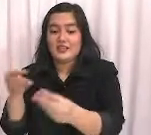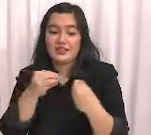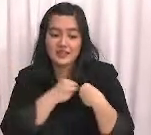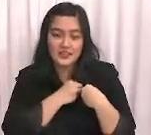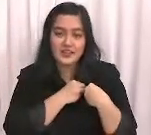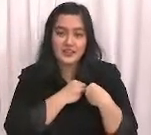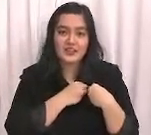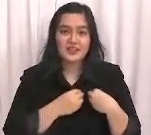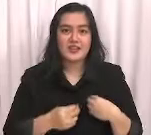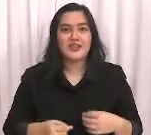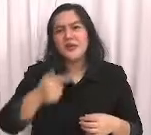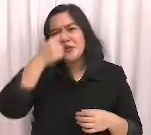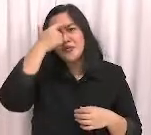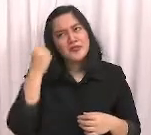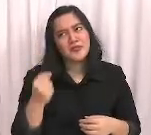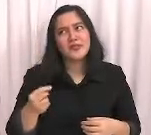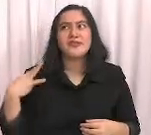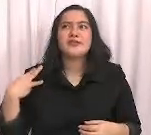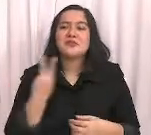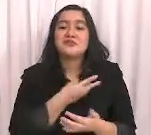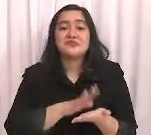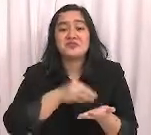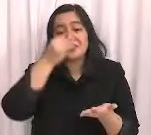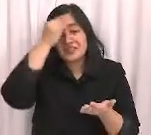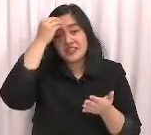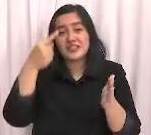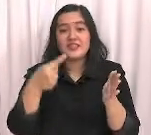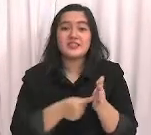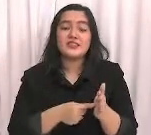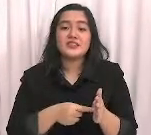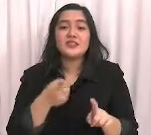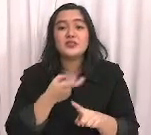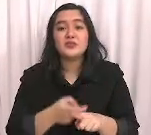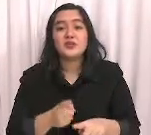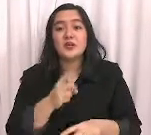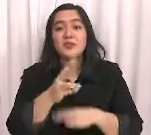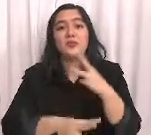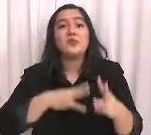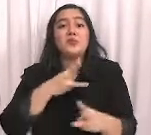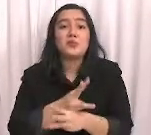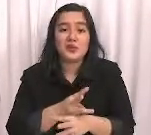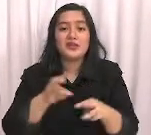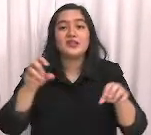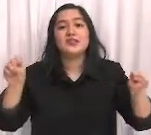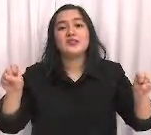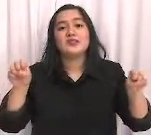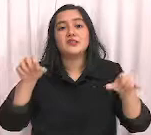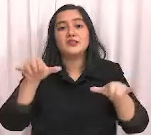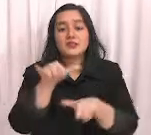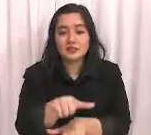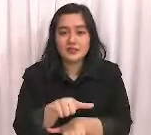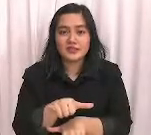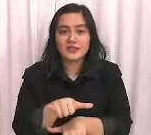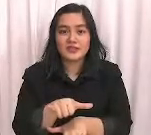sa buhay na ito na ang tawag po doon ng pilosopiya